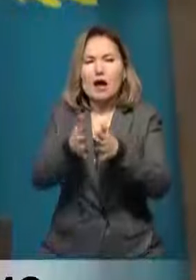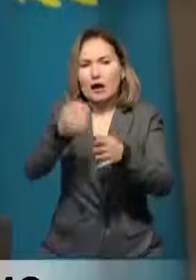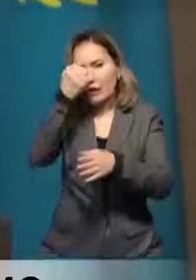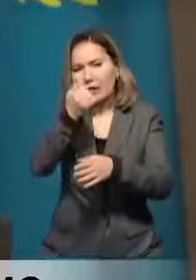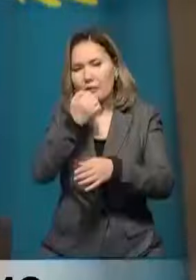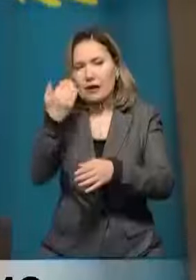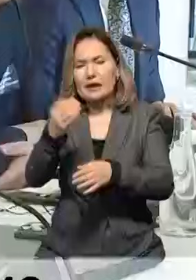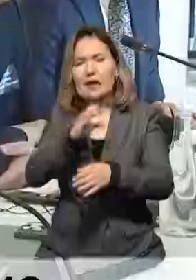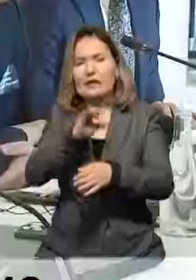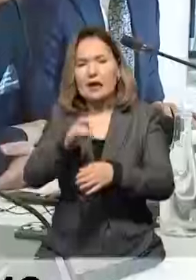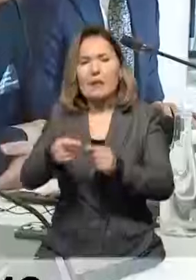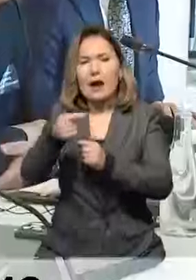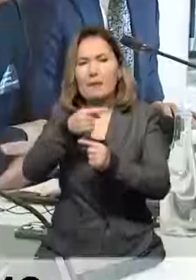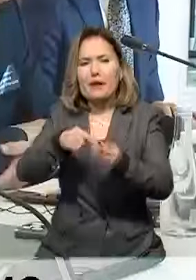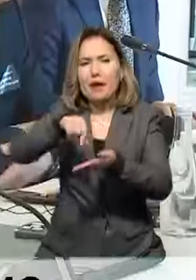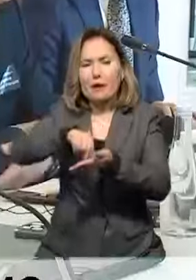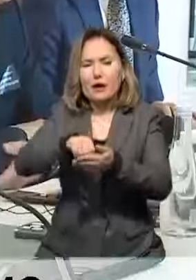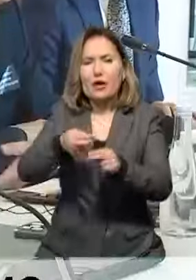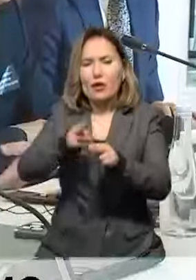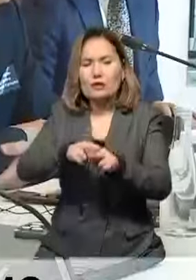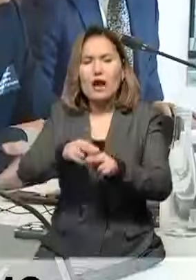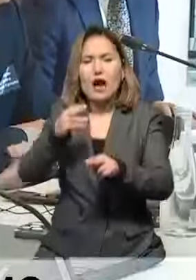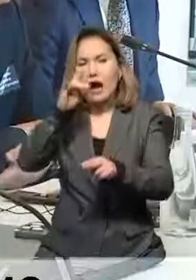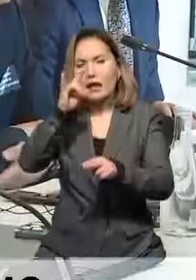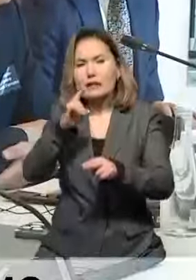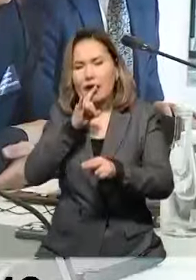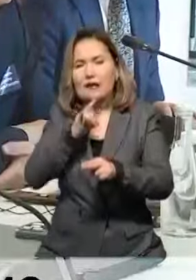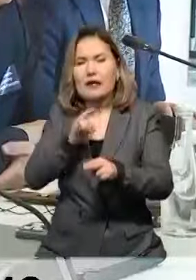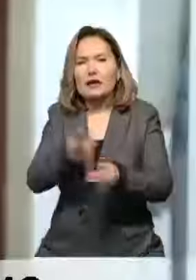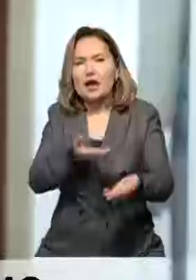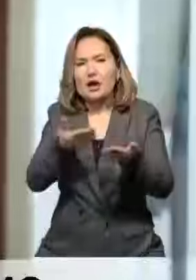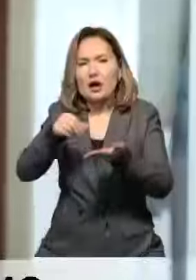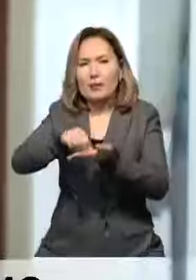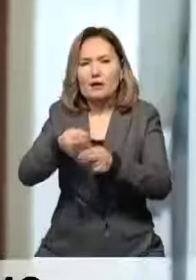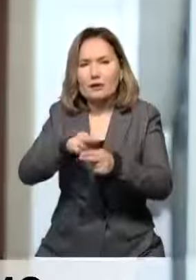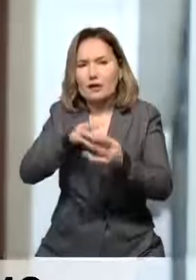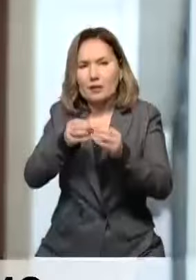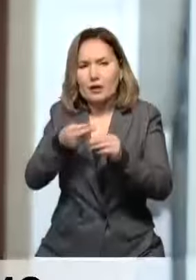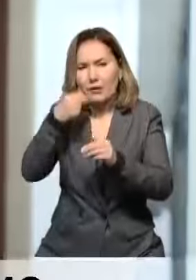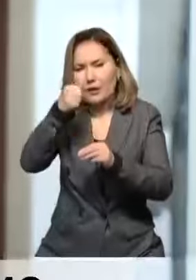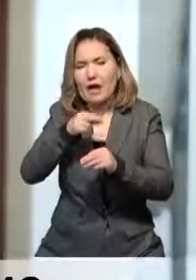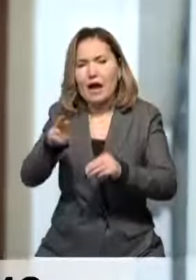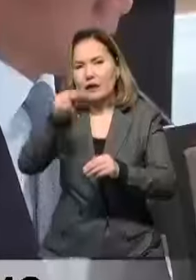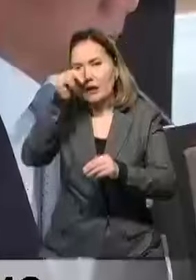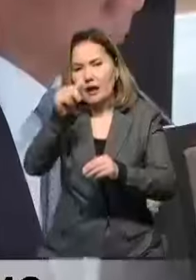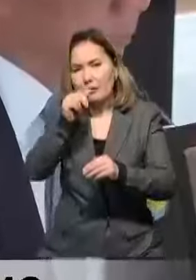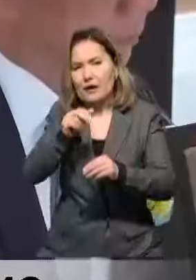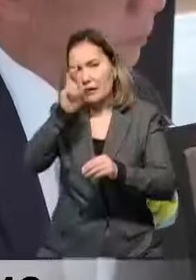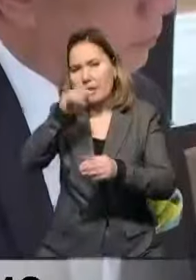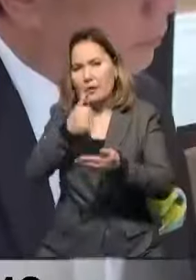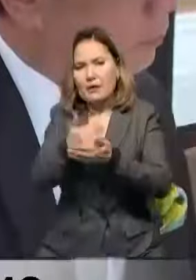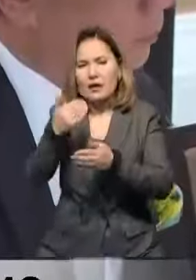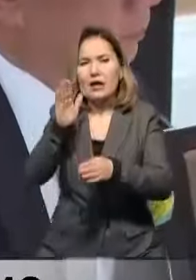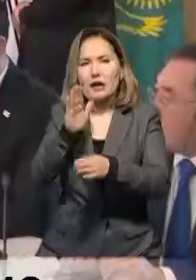айтып, Сингапур бизнесінің өкілдерін осы бастамаға белсенді қатысуға шақырды. Айта кету керек, биыл қаңтар айында мемлекет